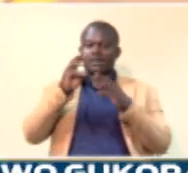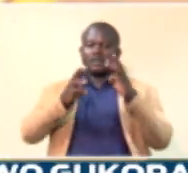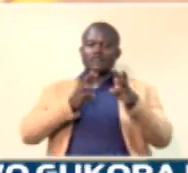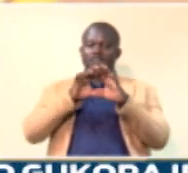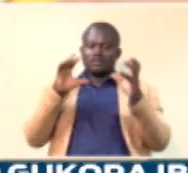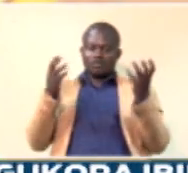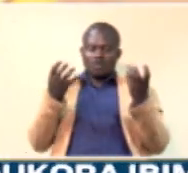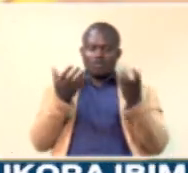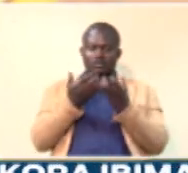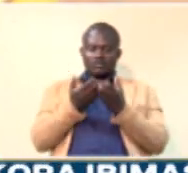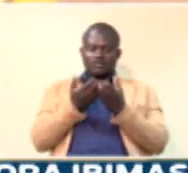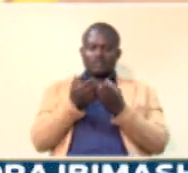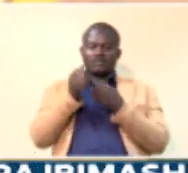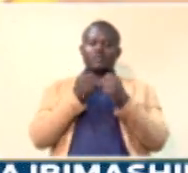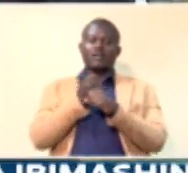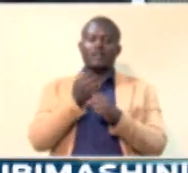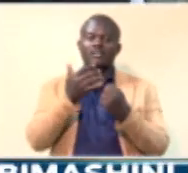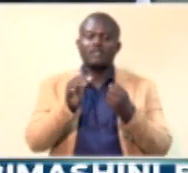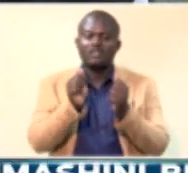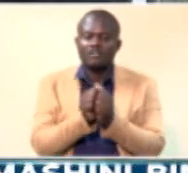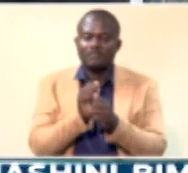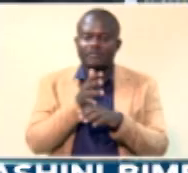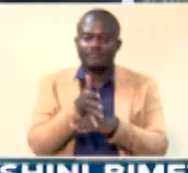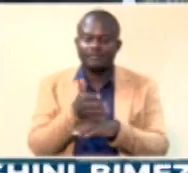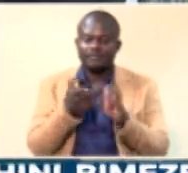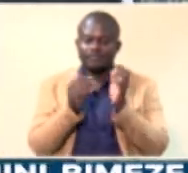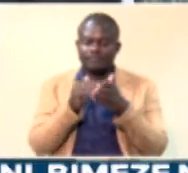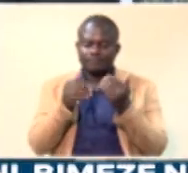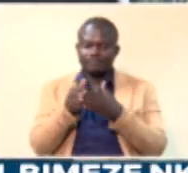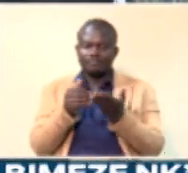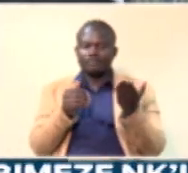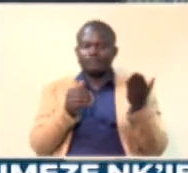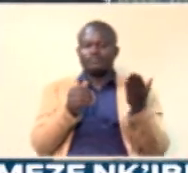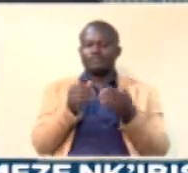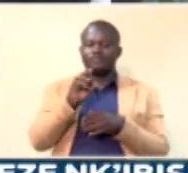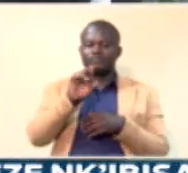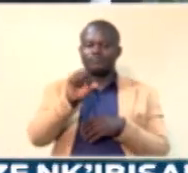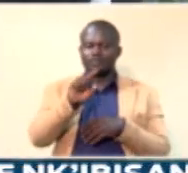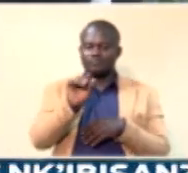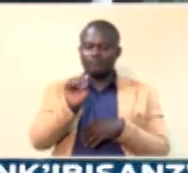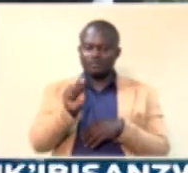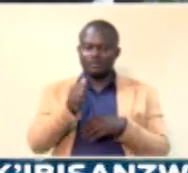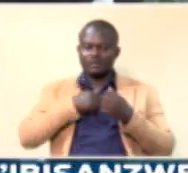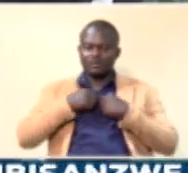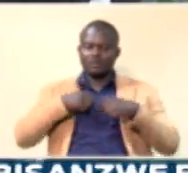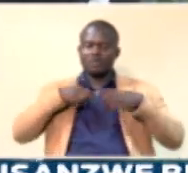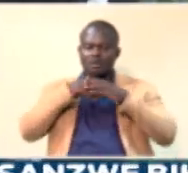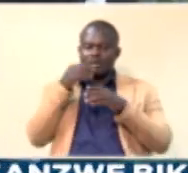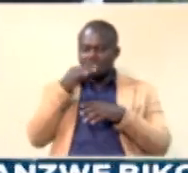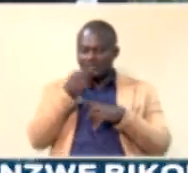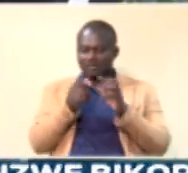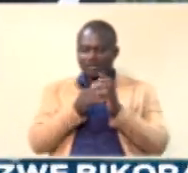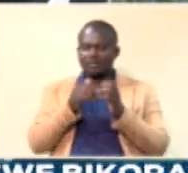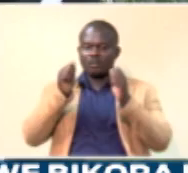kandi imyaka ishize ari myinshi 10 irenga. Ibi kandi banabihurizaho na Frazie Kumukiza umunyarwanda utuye mu Faransa